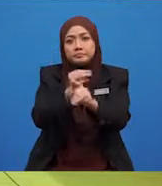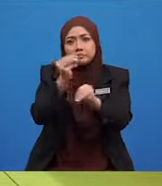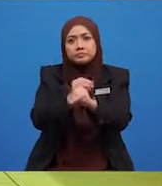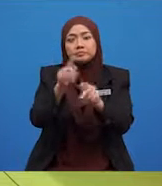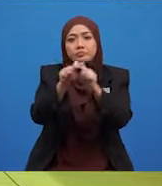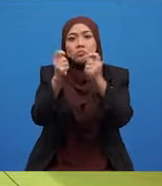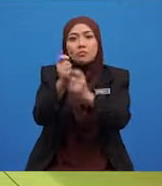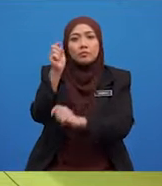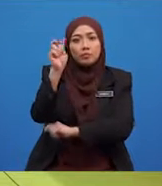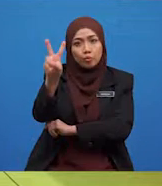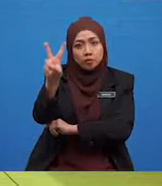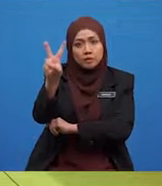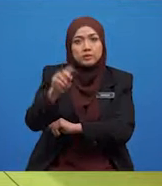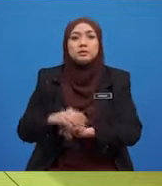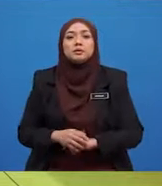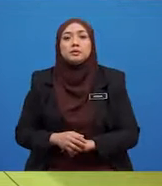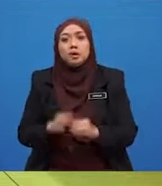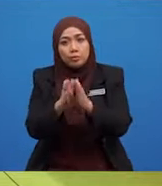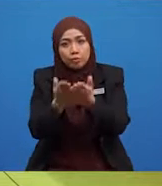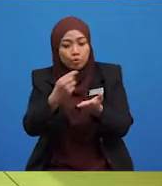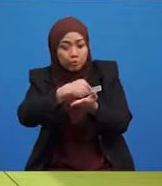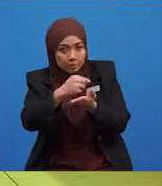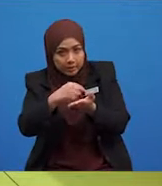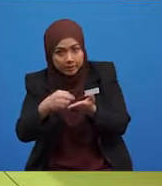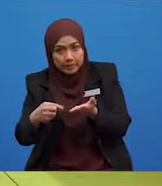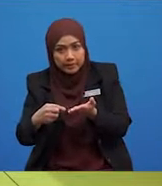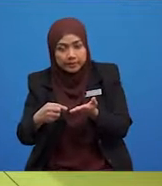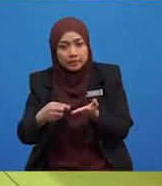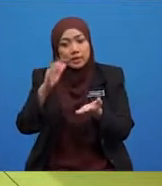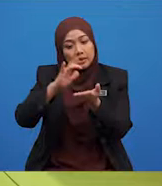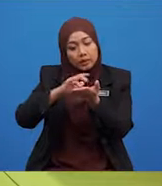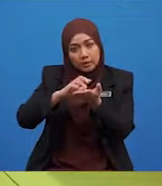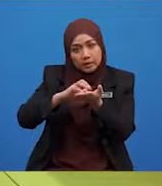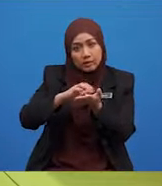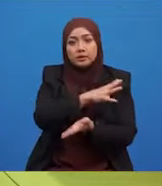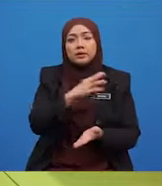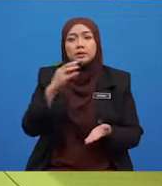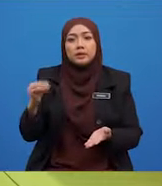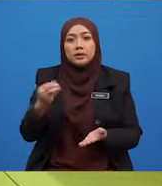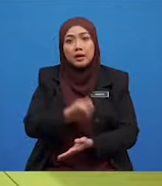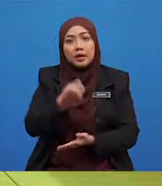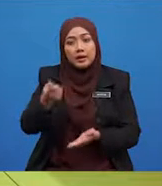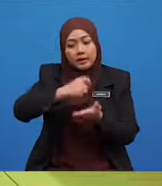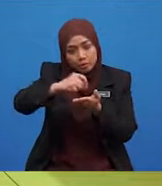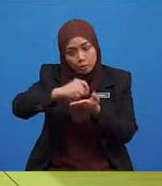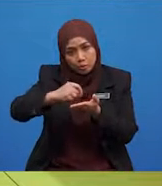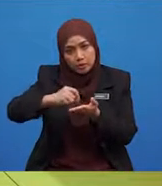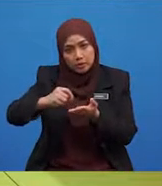tingkatan 2, buku catatan, kalkulator dan peralatan